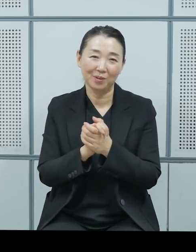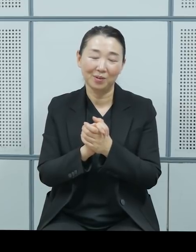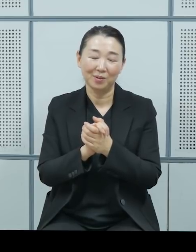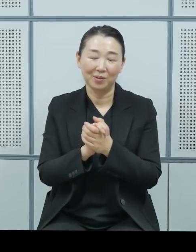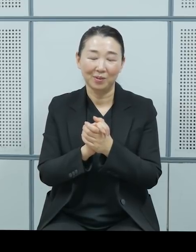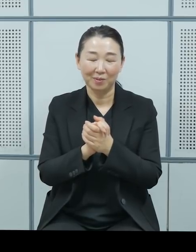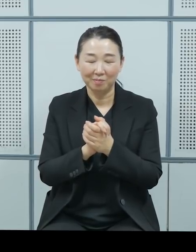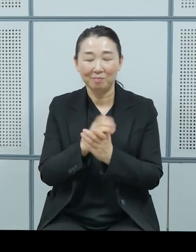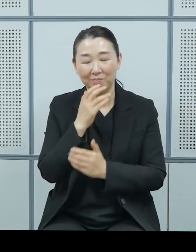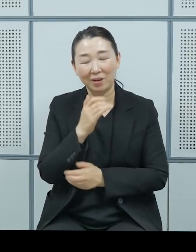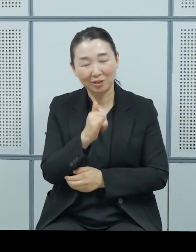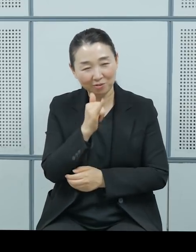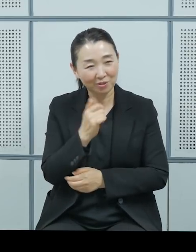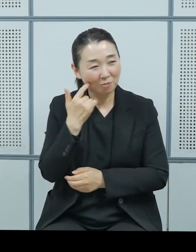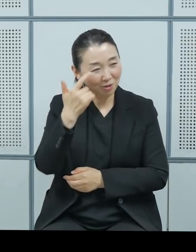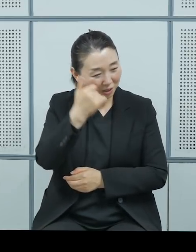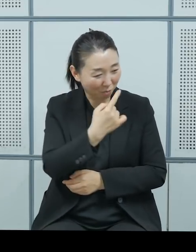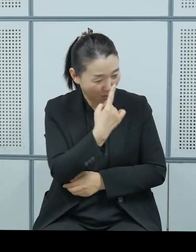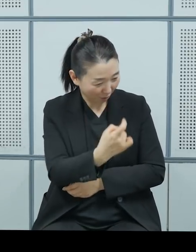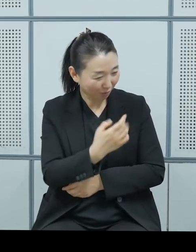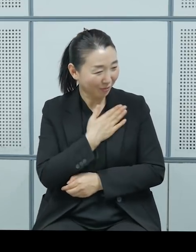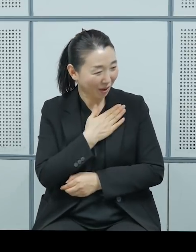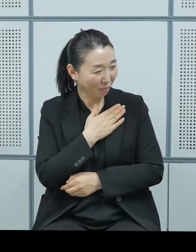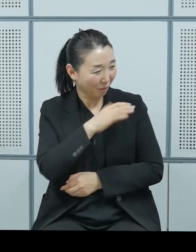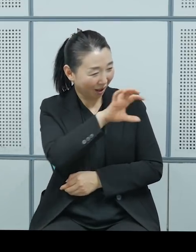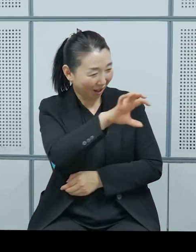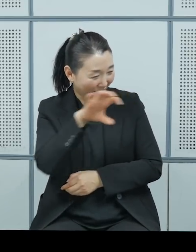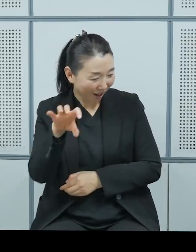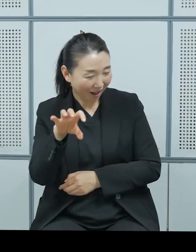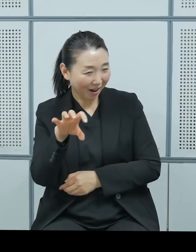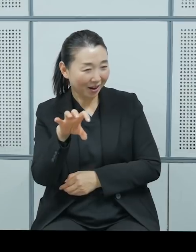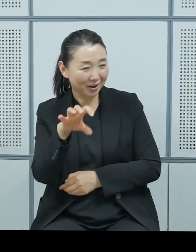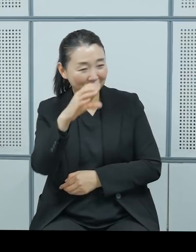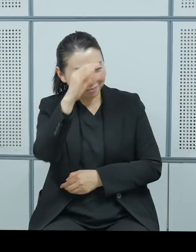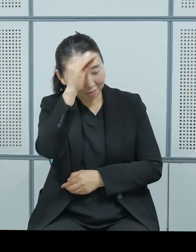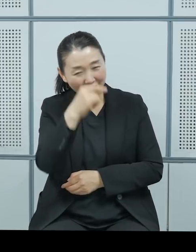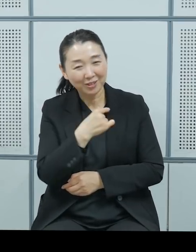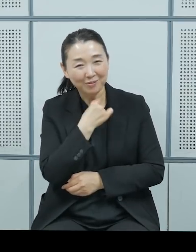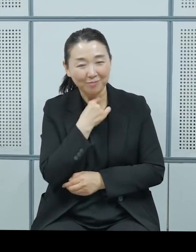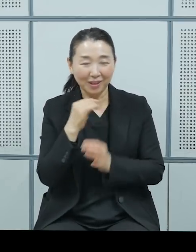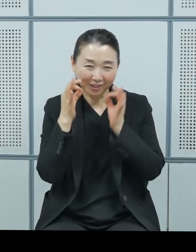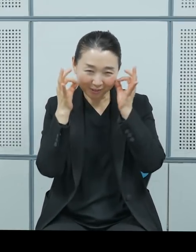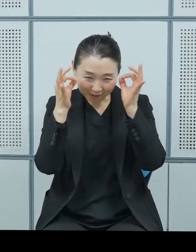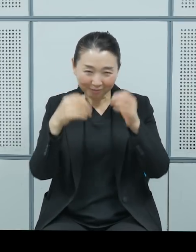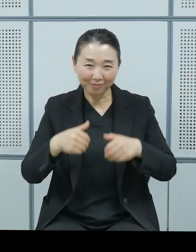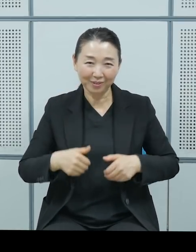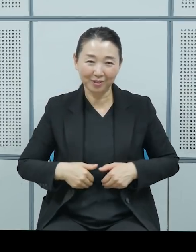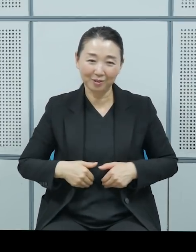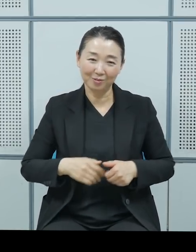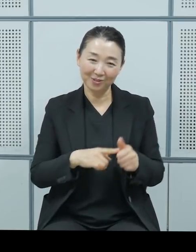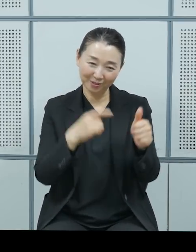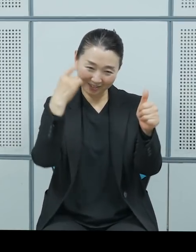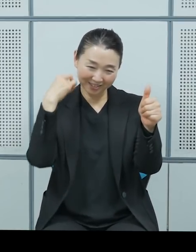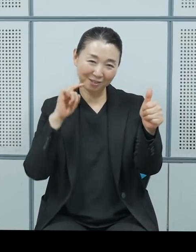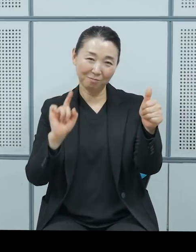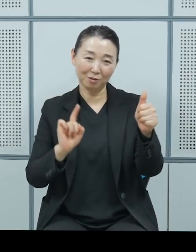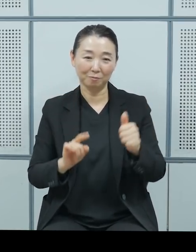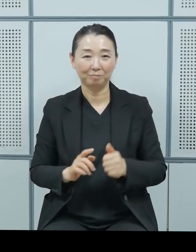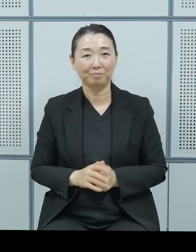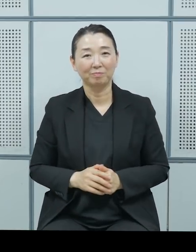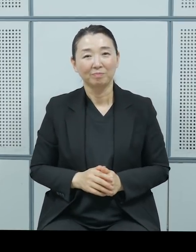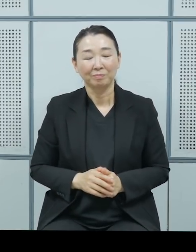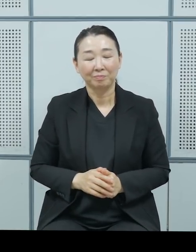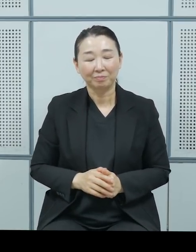그런 목사님이 너무 멋있고 저도 그렇게 되기 위해서 노력해야겠다는 생각이 들었습니다. 네, 우리 정수 씨는 어떠셨어요?